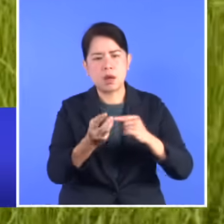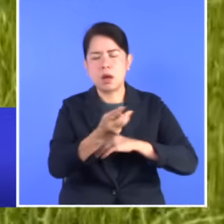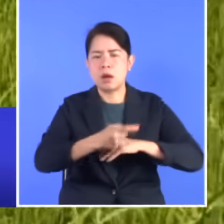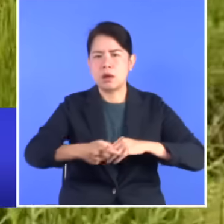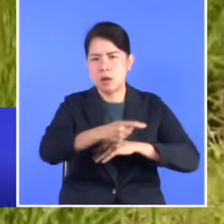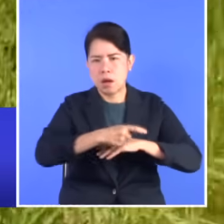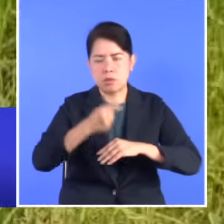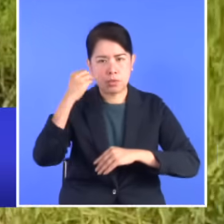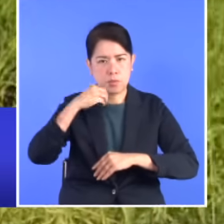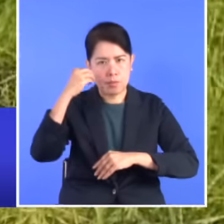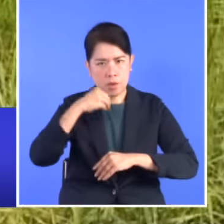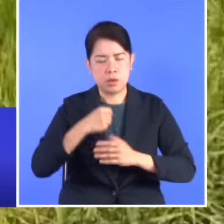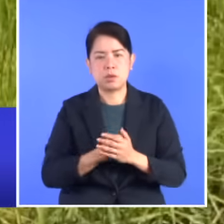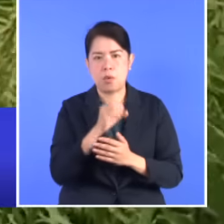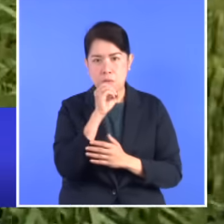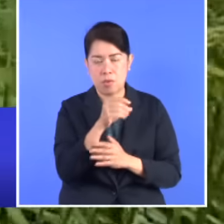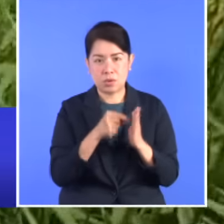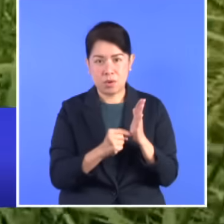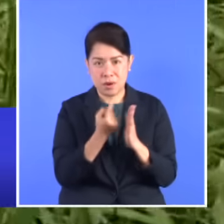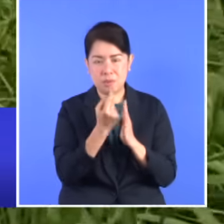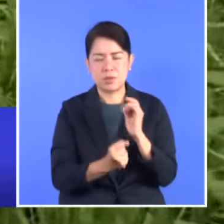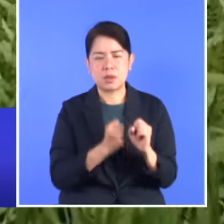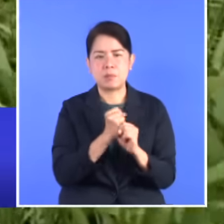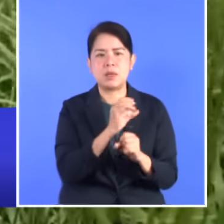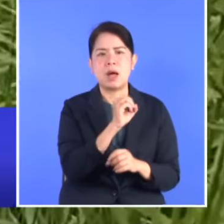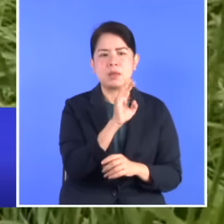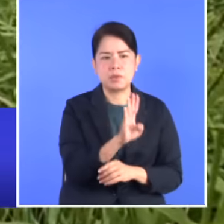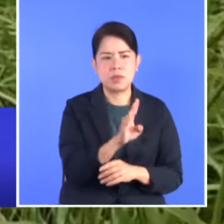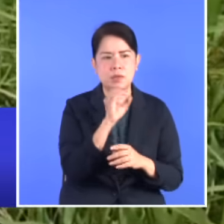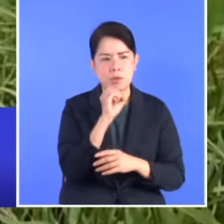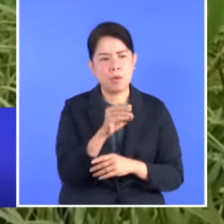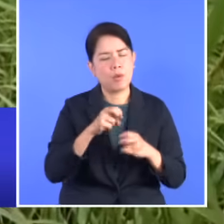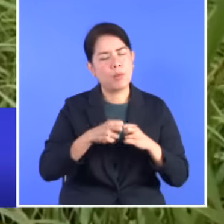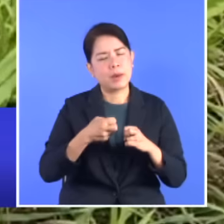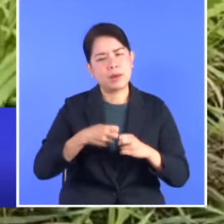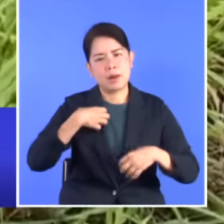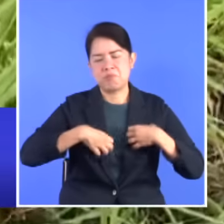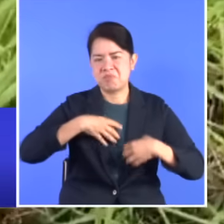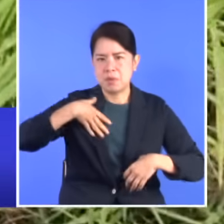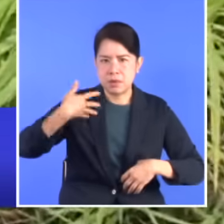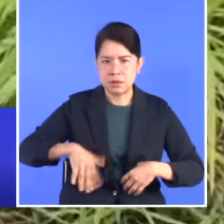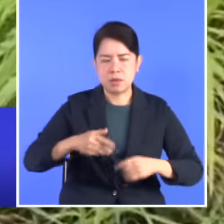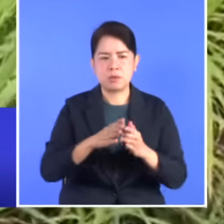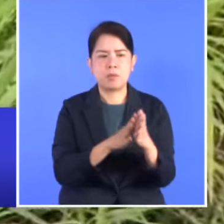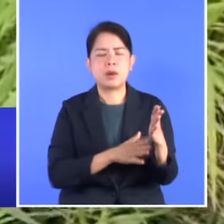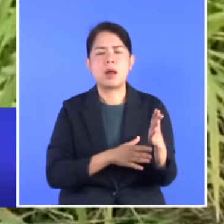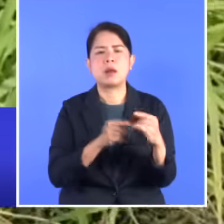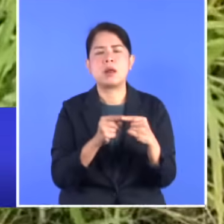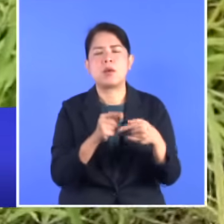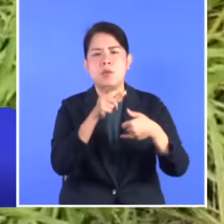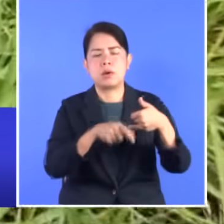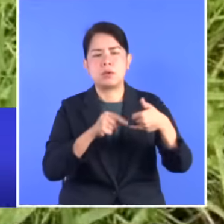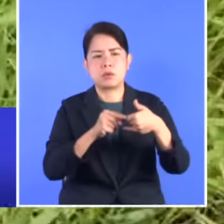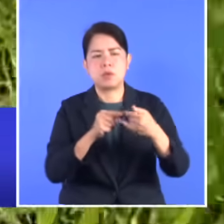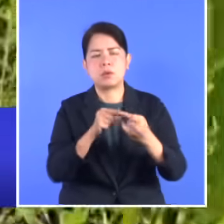ขึ้นตั้งแต่ปี54มาถึงวันนี้ก็12ปีแล้วทนทุกข์ทรมานต้องเดือดร้อนกับความเสียหายของการเลี้ยงวัวของตำรวจนาย